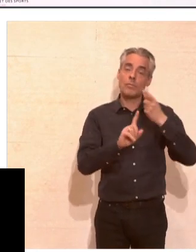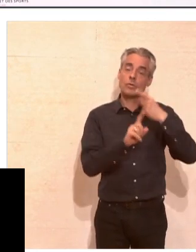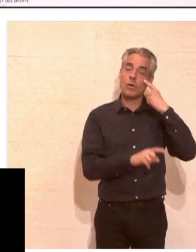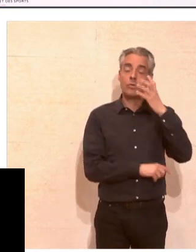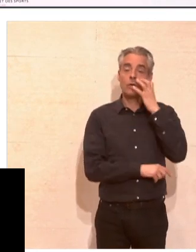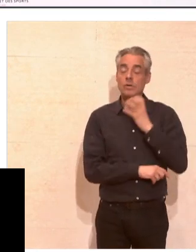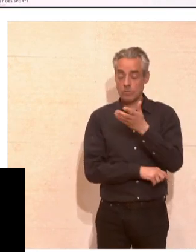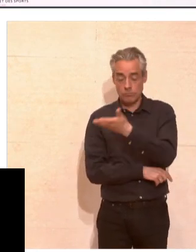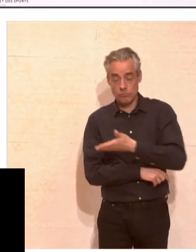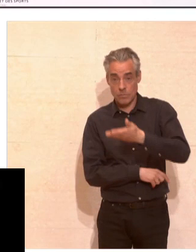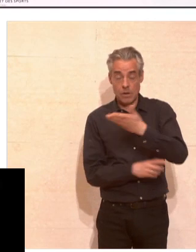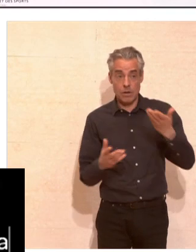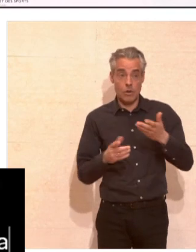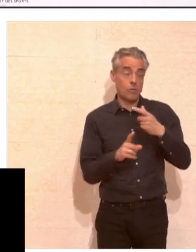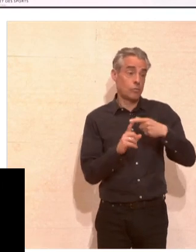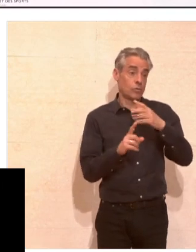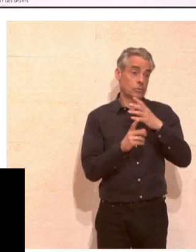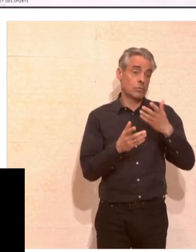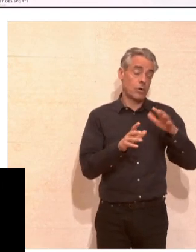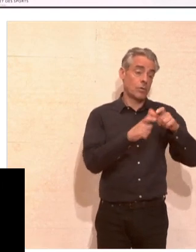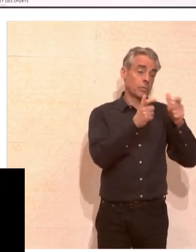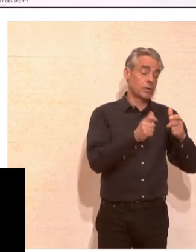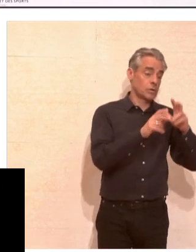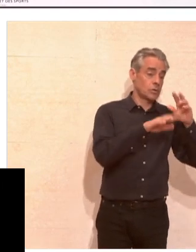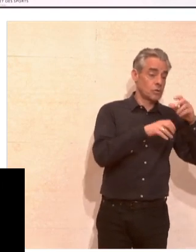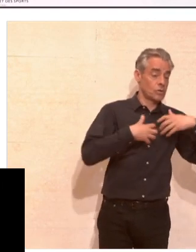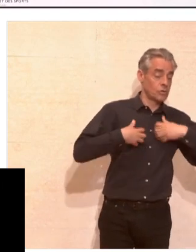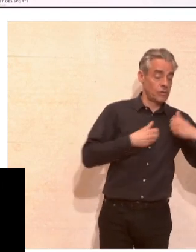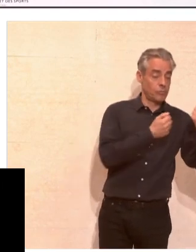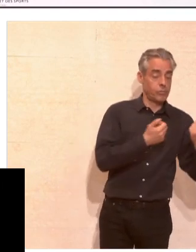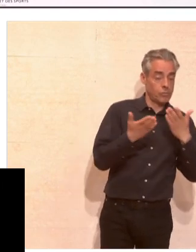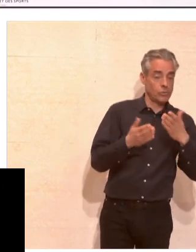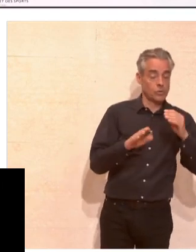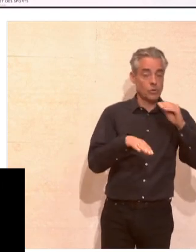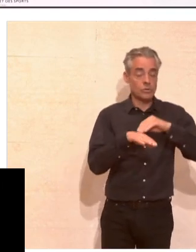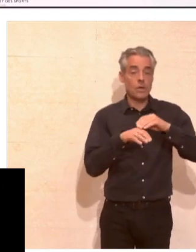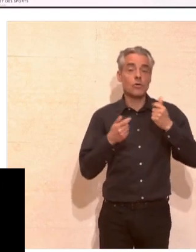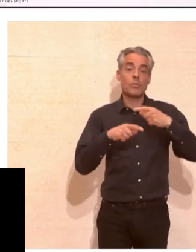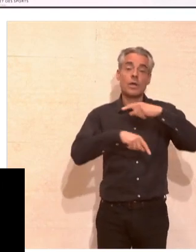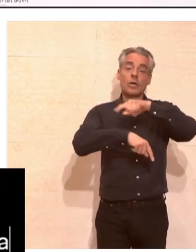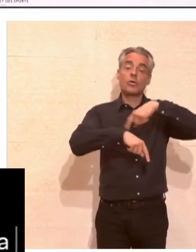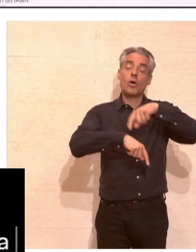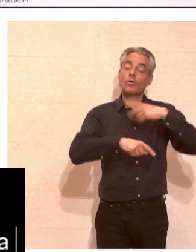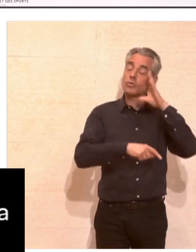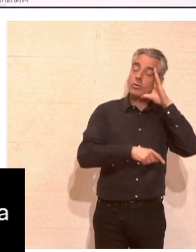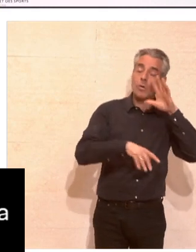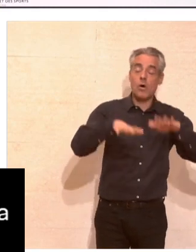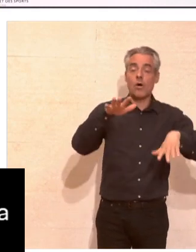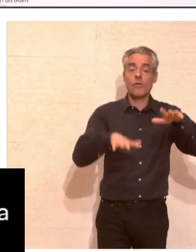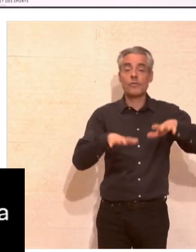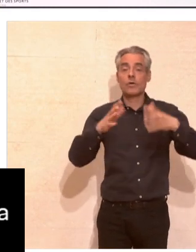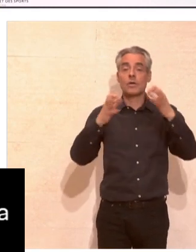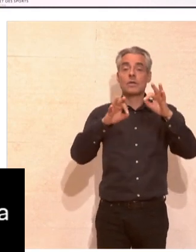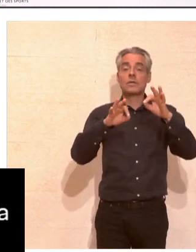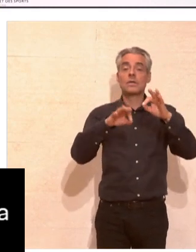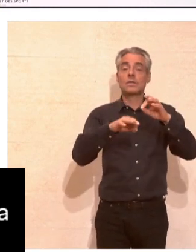les adolescents et les sociétés scientifiques proposent des recommandations de la quantité de sommeil. Les enfants ont besoin environ de 10 heures